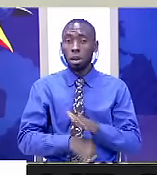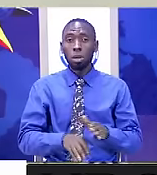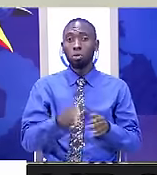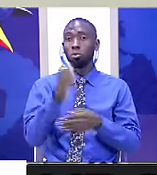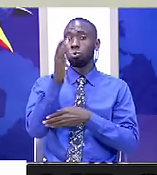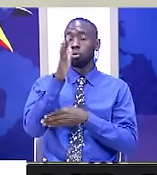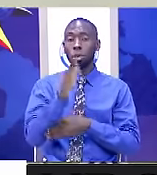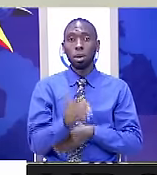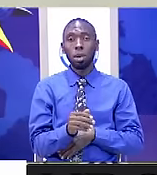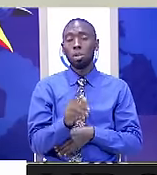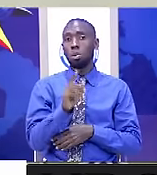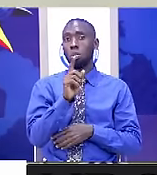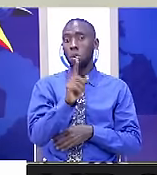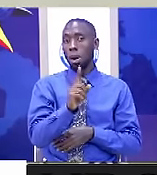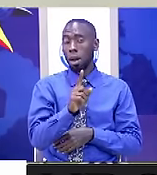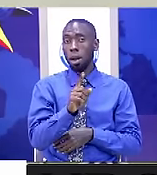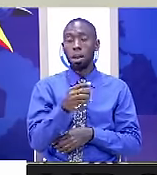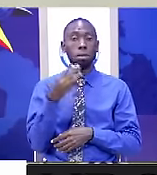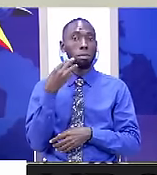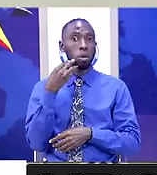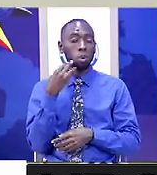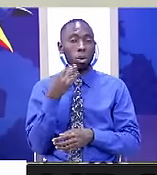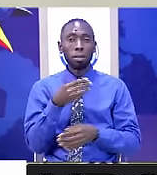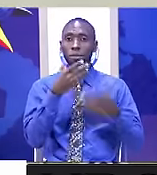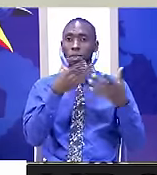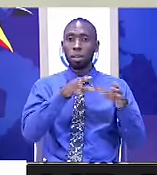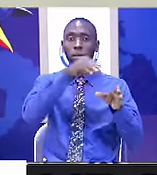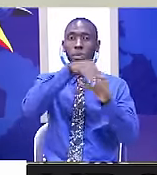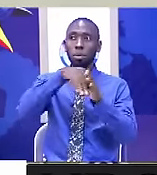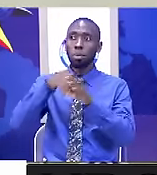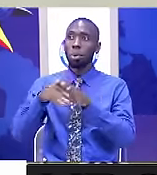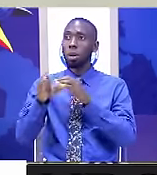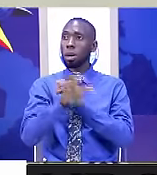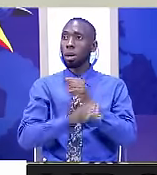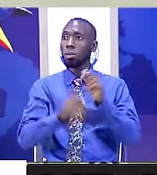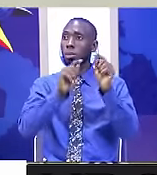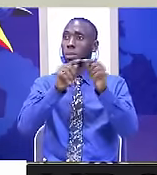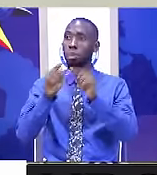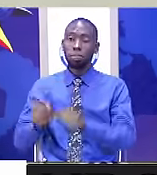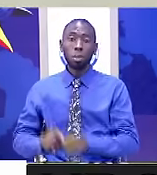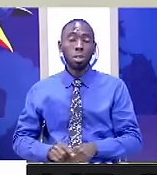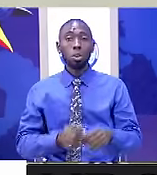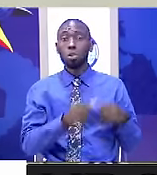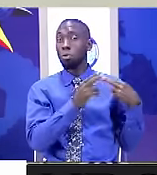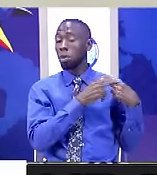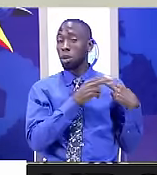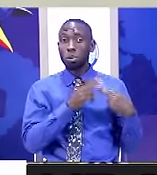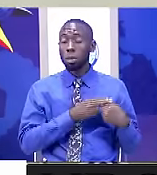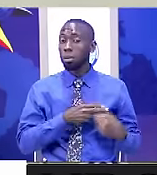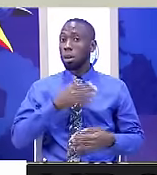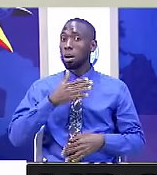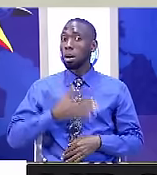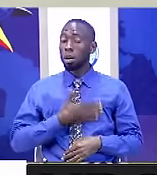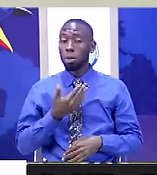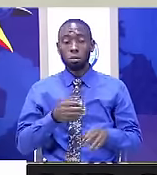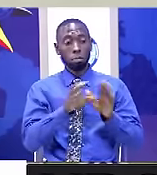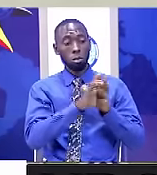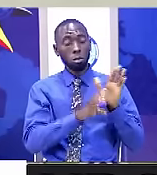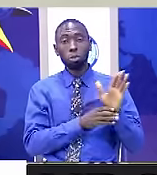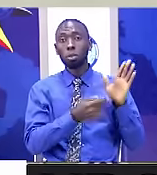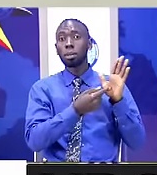kamu yegisimbiddwa okwetooloola eggwanga lyonna. Buvunaanyizibwa bwaffe okusinziira ku ssemateeka nti